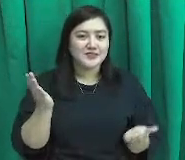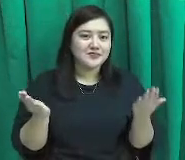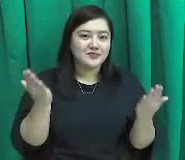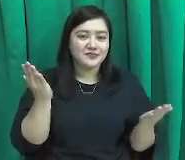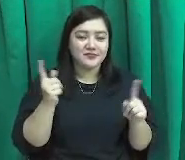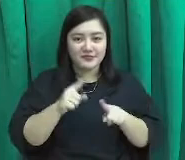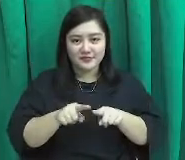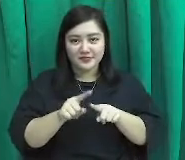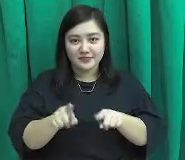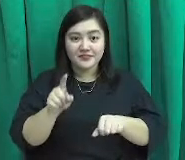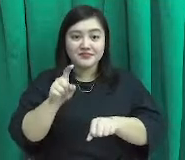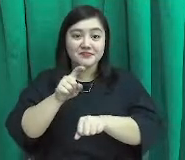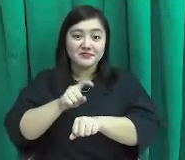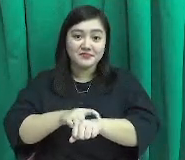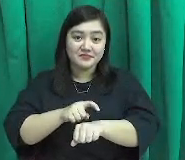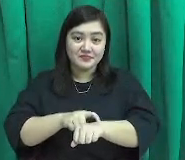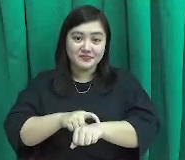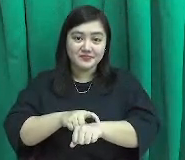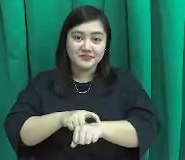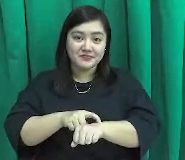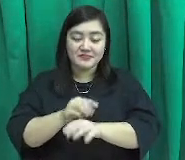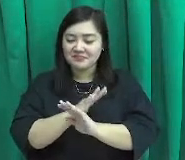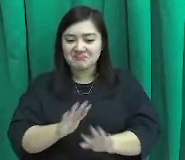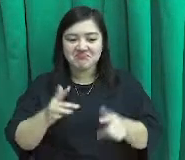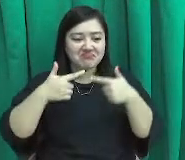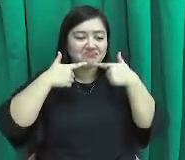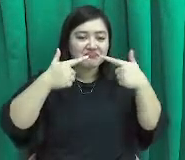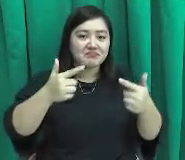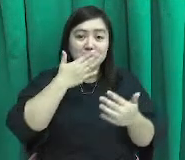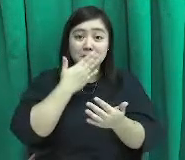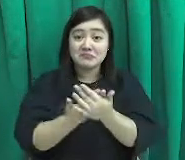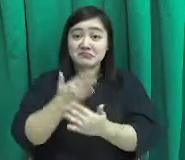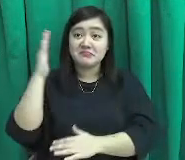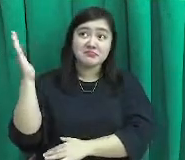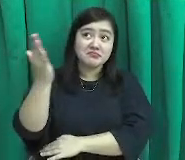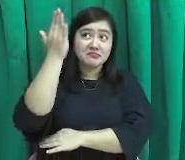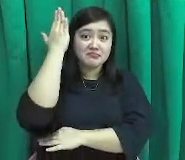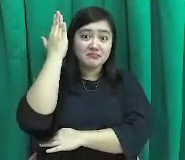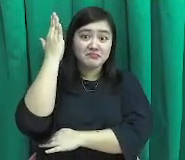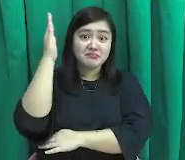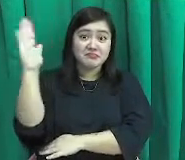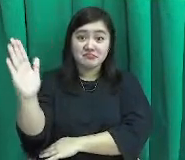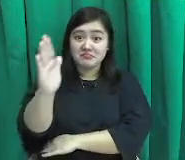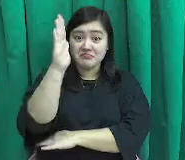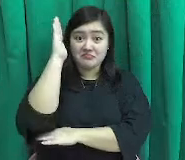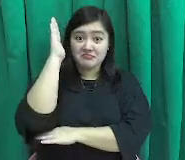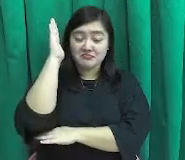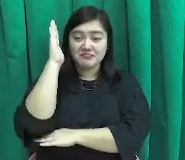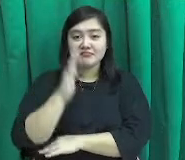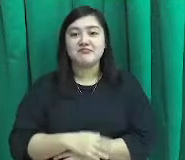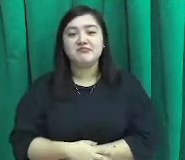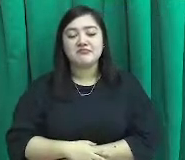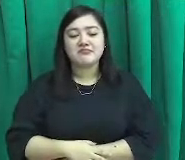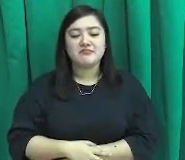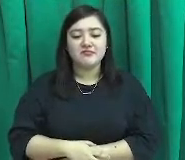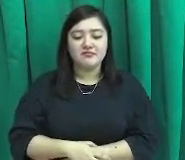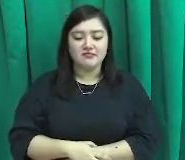I cannot greet you good morning, because some of you it's good night and good afternoon or whatever it is. That's why